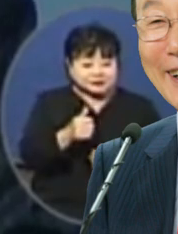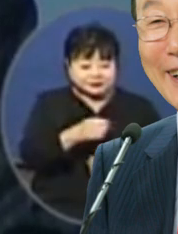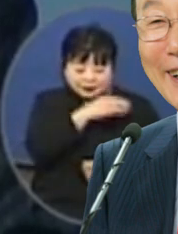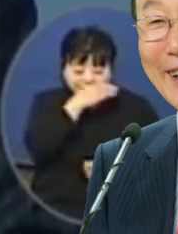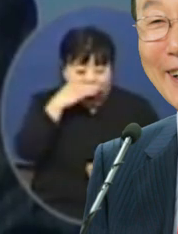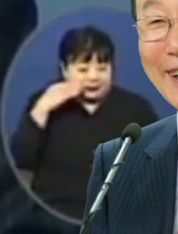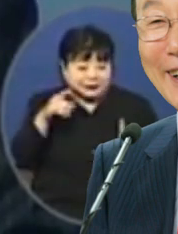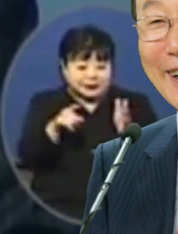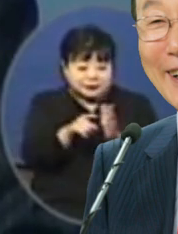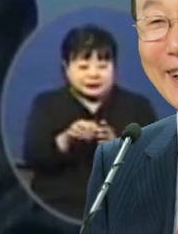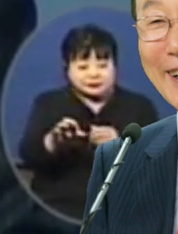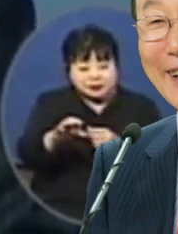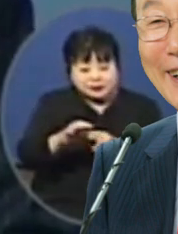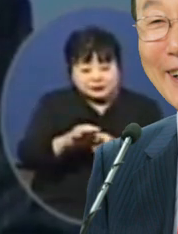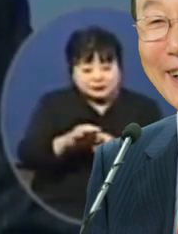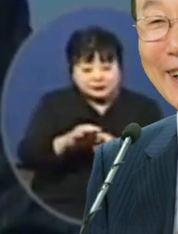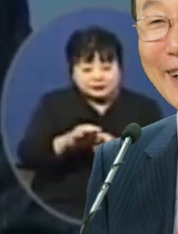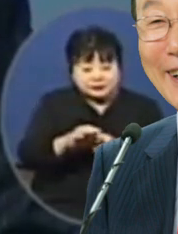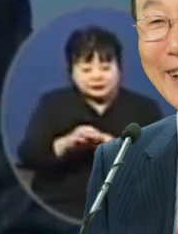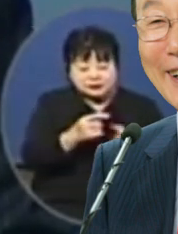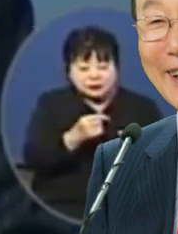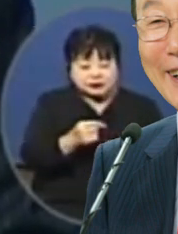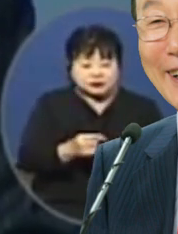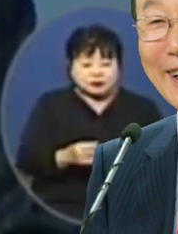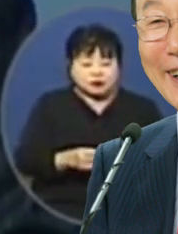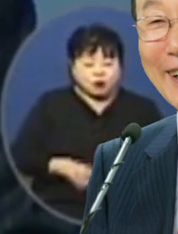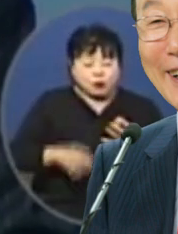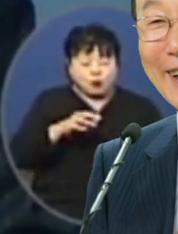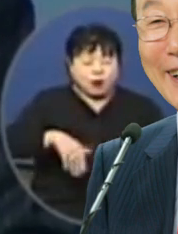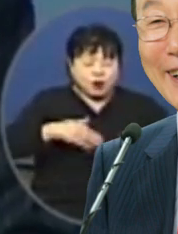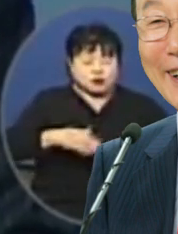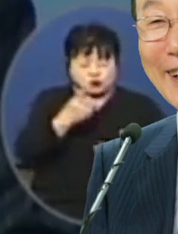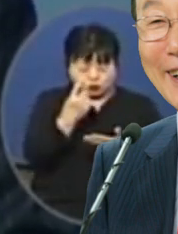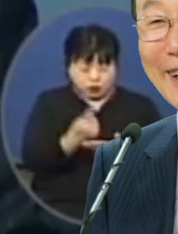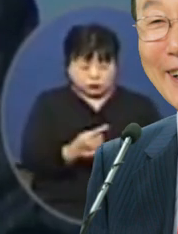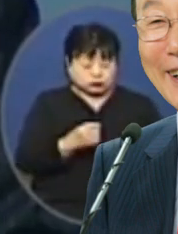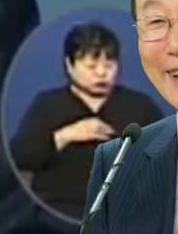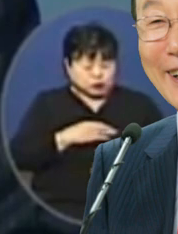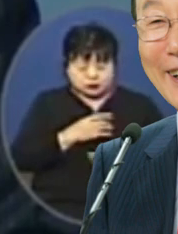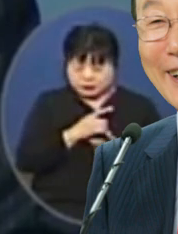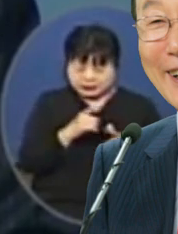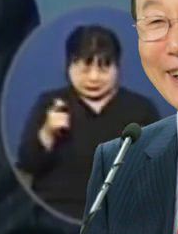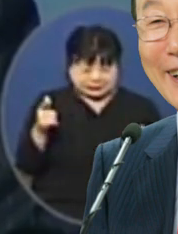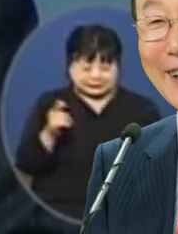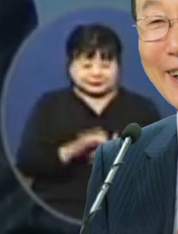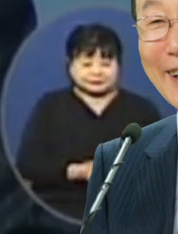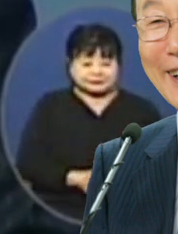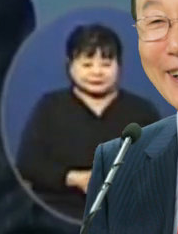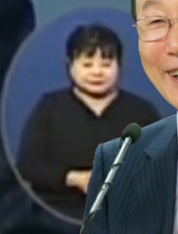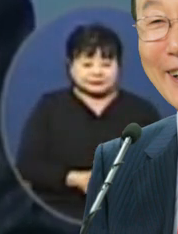올바르게 믿으면 이와 같은 광풍이 다가와도 두려워하지 않을 수 있는 것입니다.